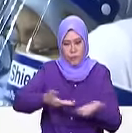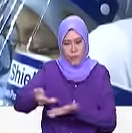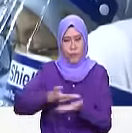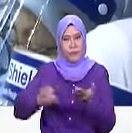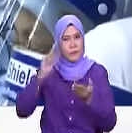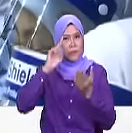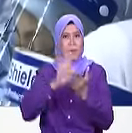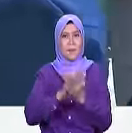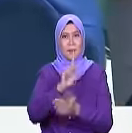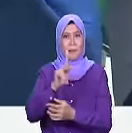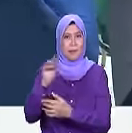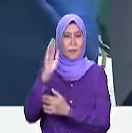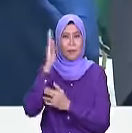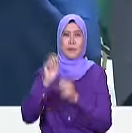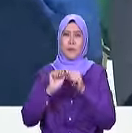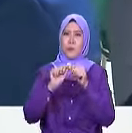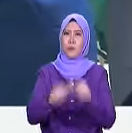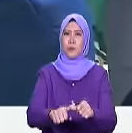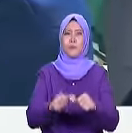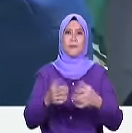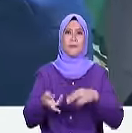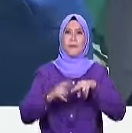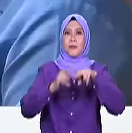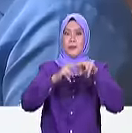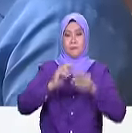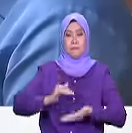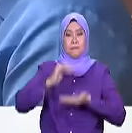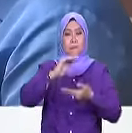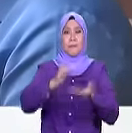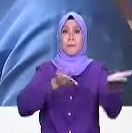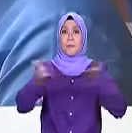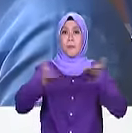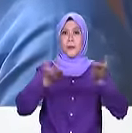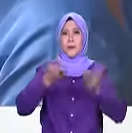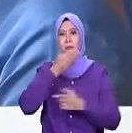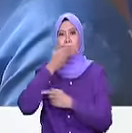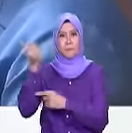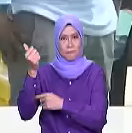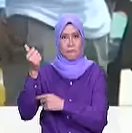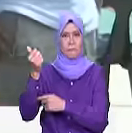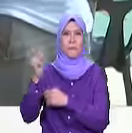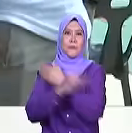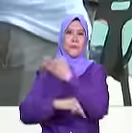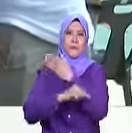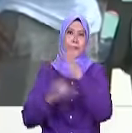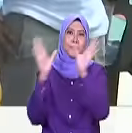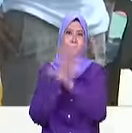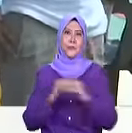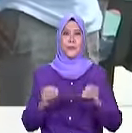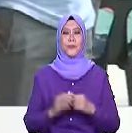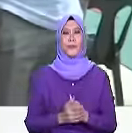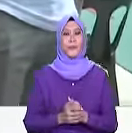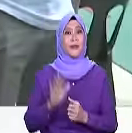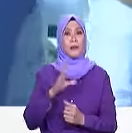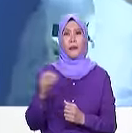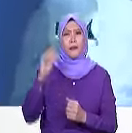beliau yakin KKM akan terus meningkatkan sistem penyampaian perkhidmatan dengan lebih efektif di negeri ini. Justru itu